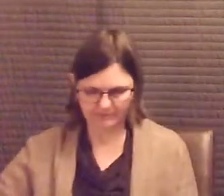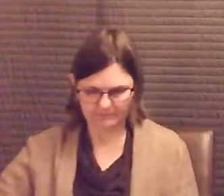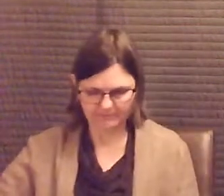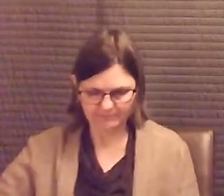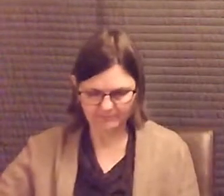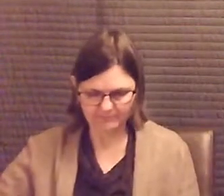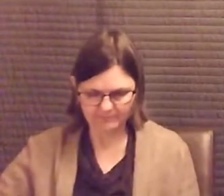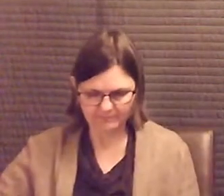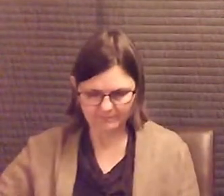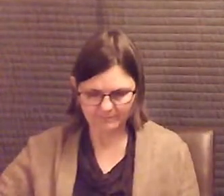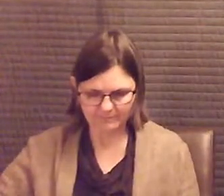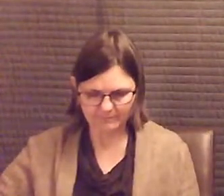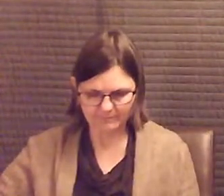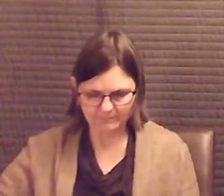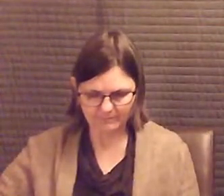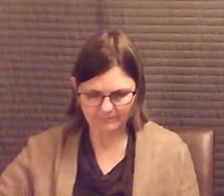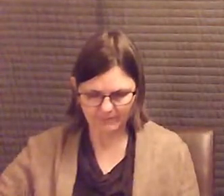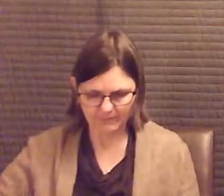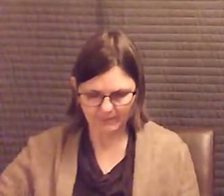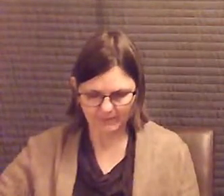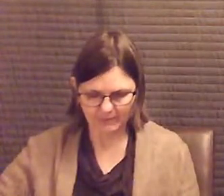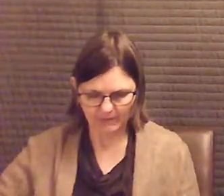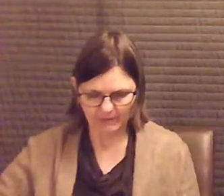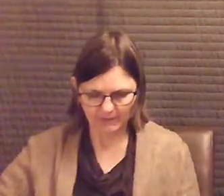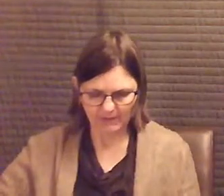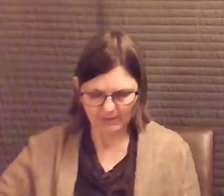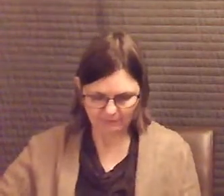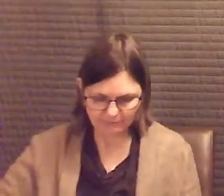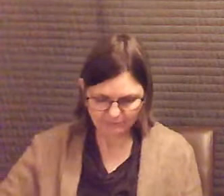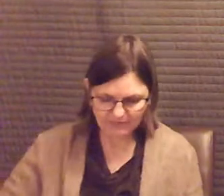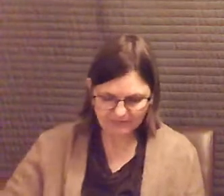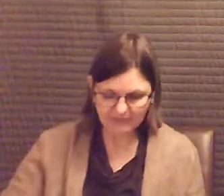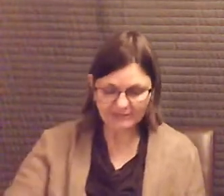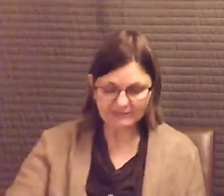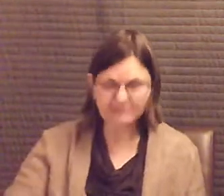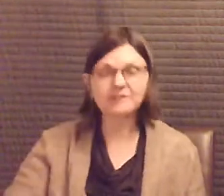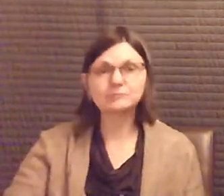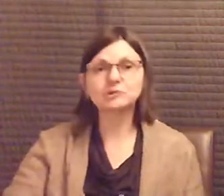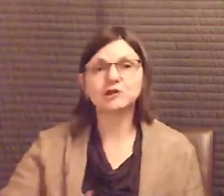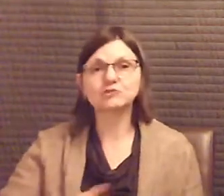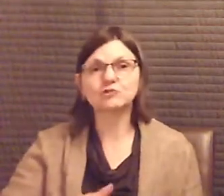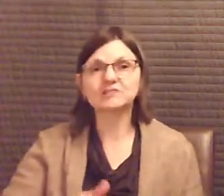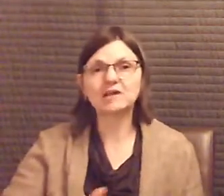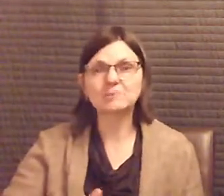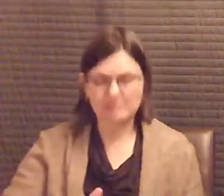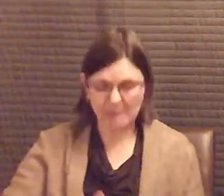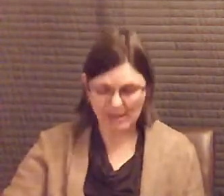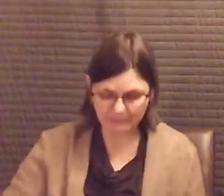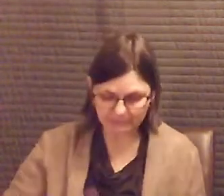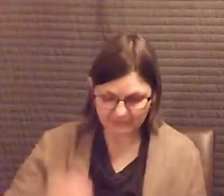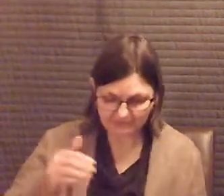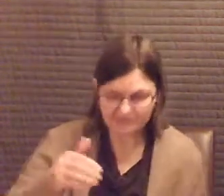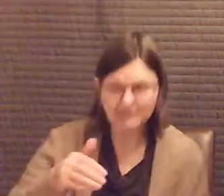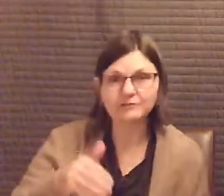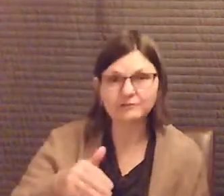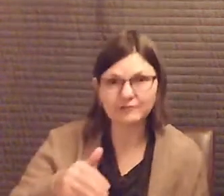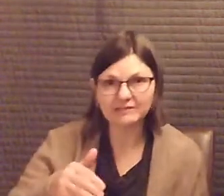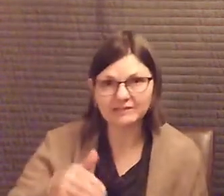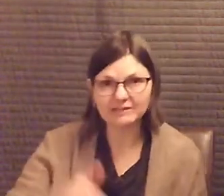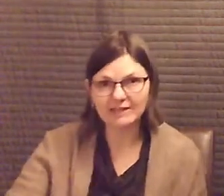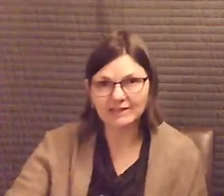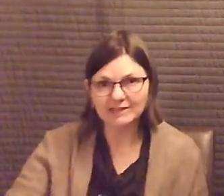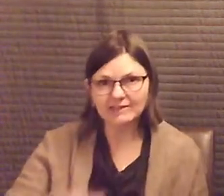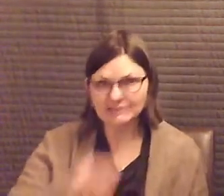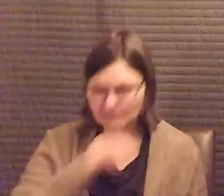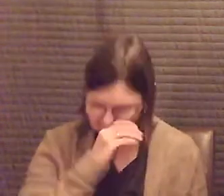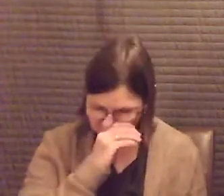let them to be zo houden in de arts gespierdheid ik dit zeg moet je als onderstrepen je bijbel maar we zien dat vers 4